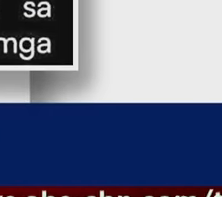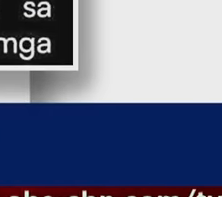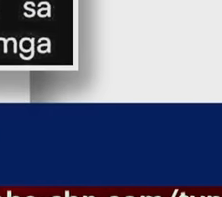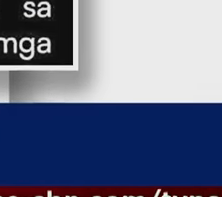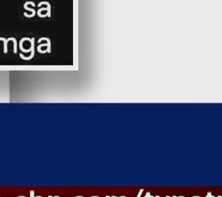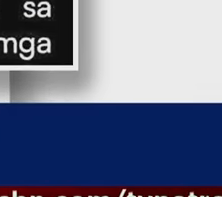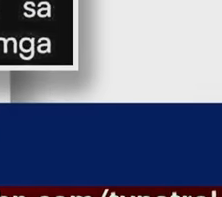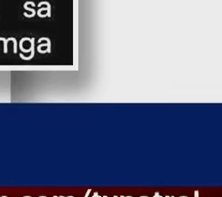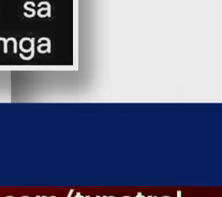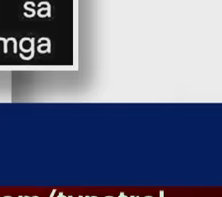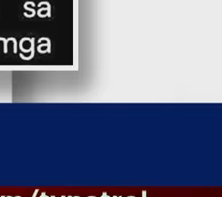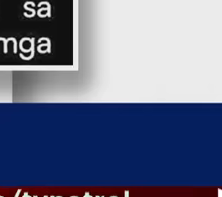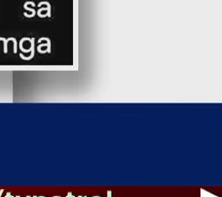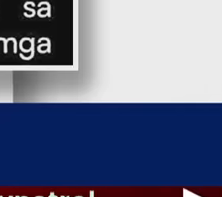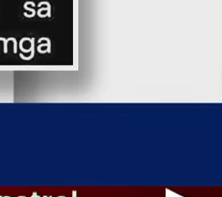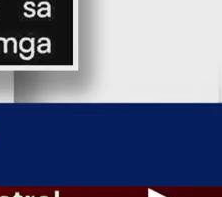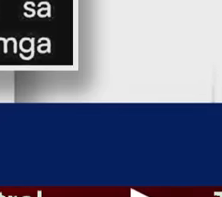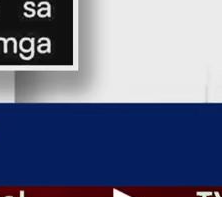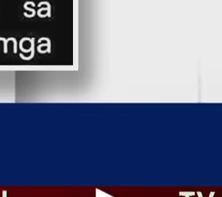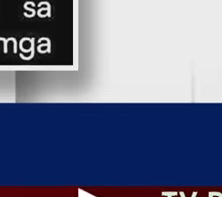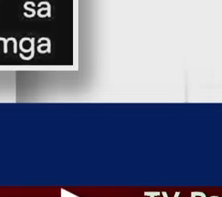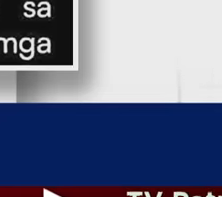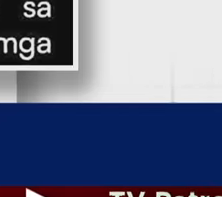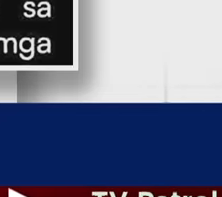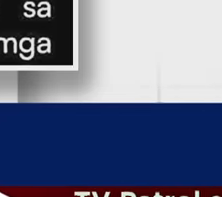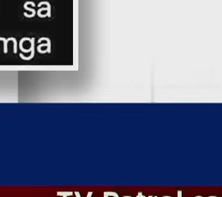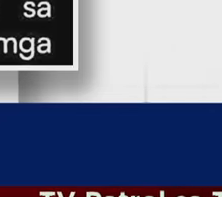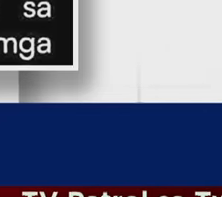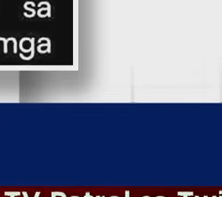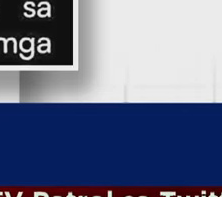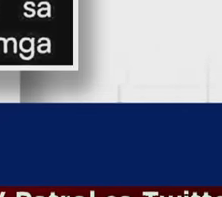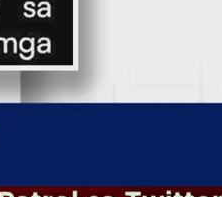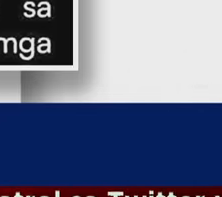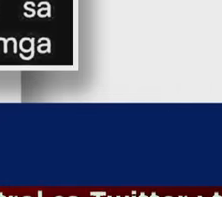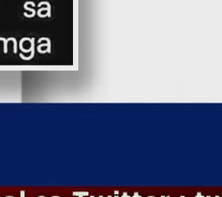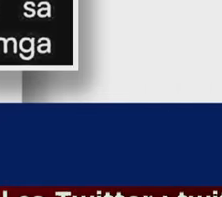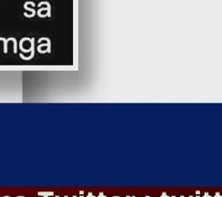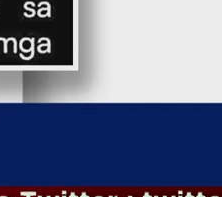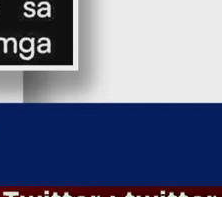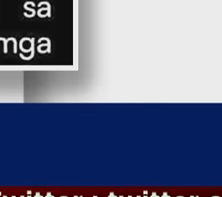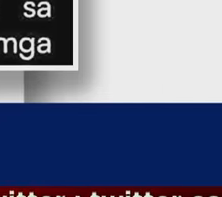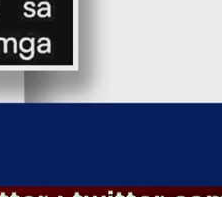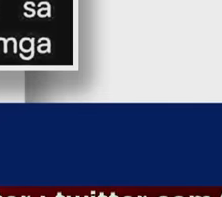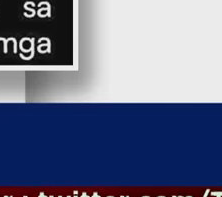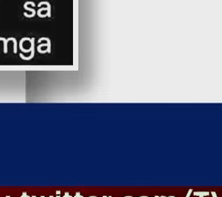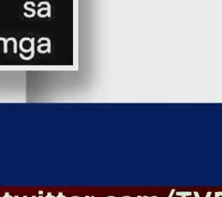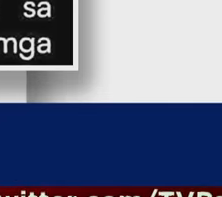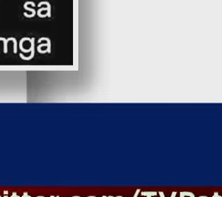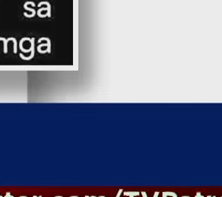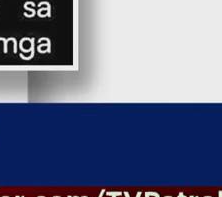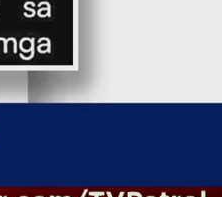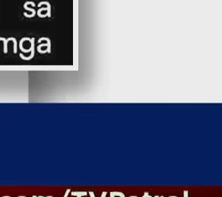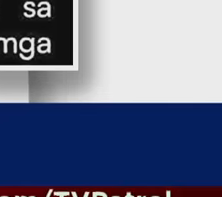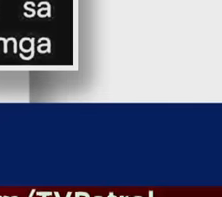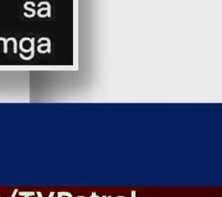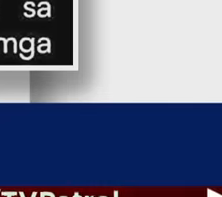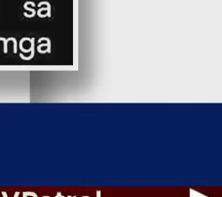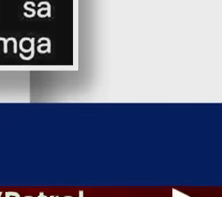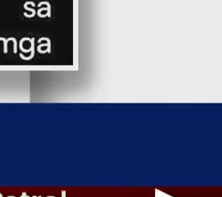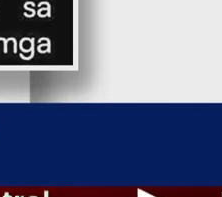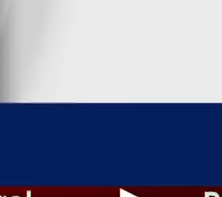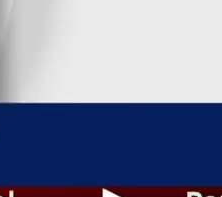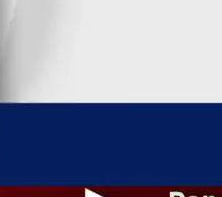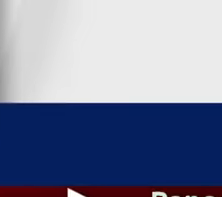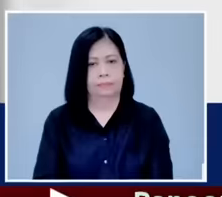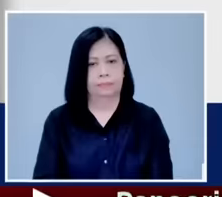na Taguig na ang mamamahala ng mga health center sa Embo simula October 1. Pero tinalikuran na lang umano ni Binay ang